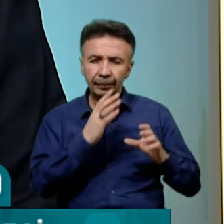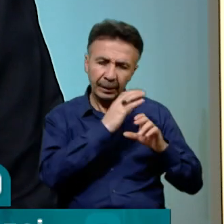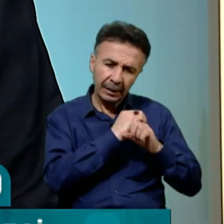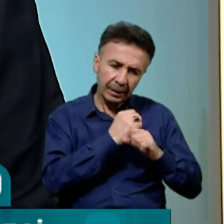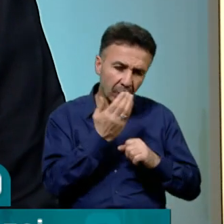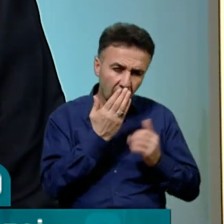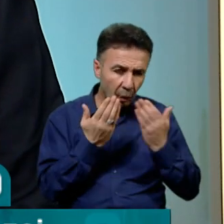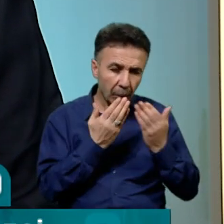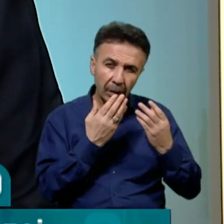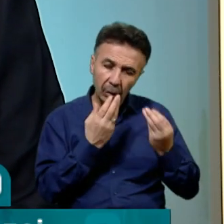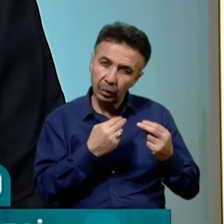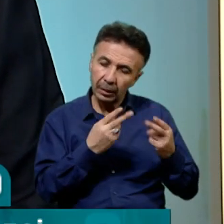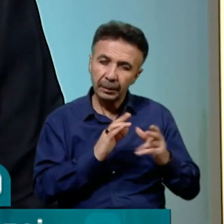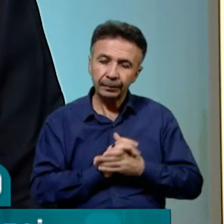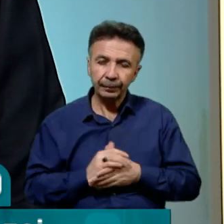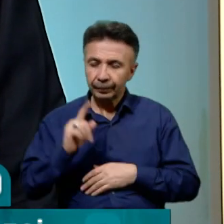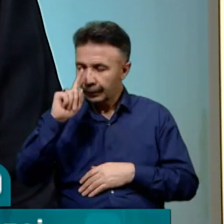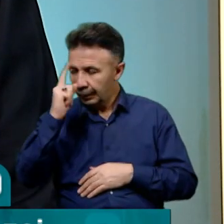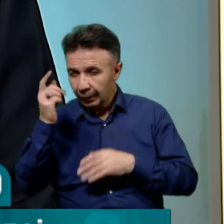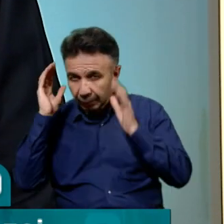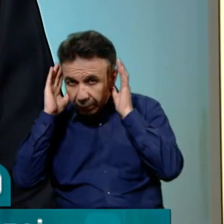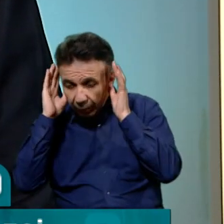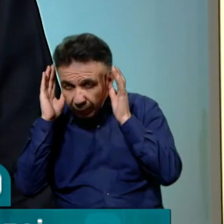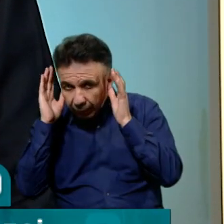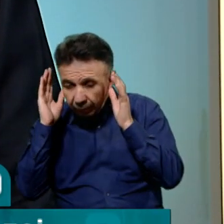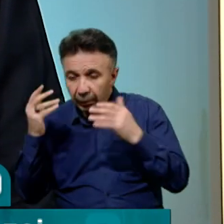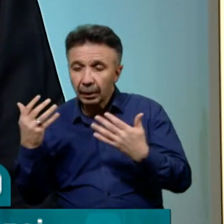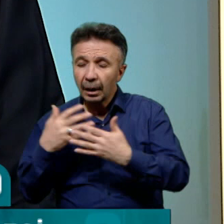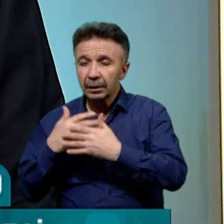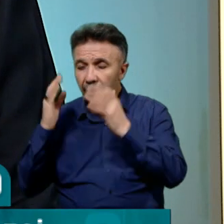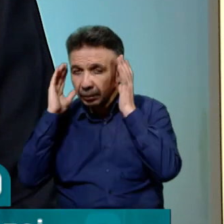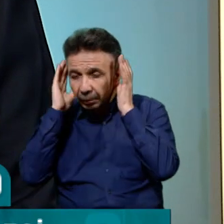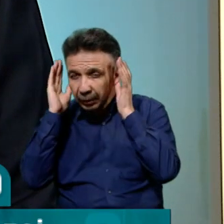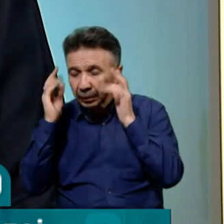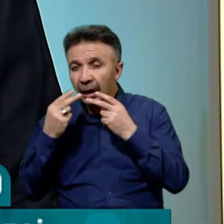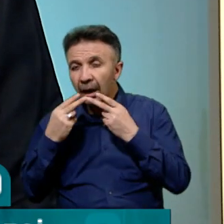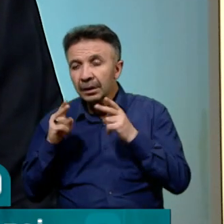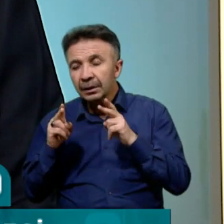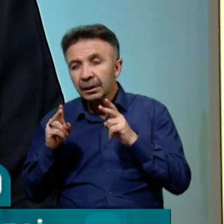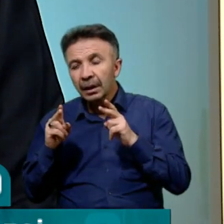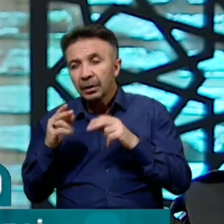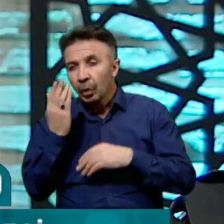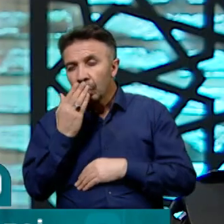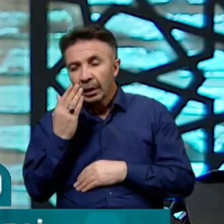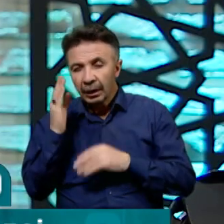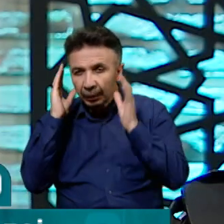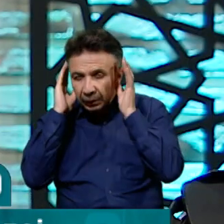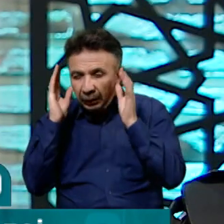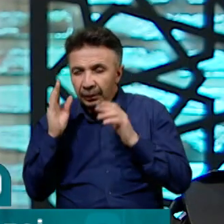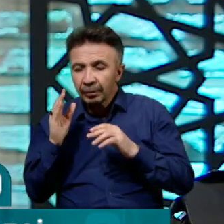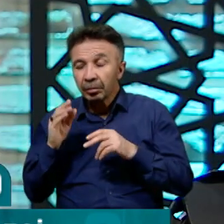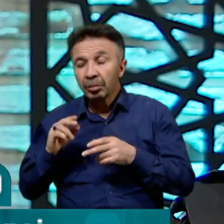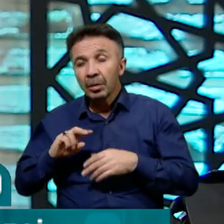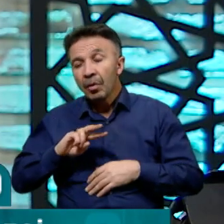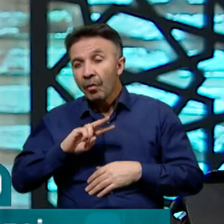okuyabilirim Şimdi tek başına namaz kılan kişi Dolayısıyla akşam namazını diyelim açıktan okuyarak kıldı veya yatsı